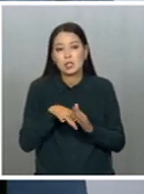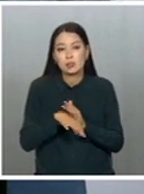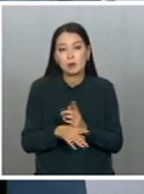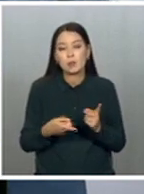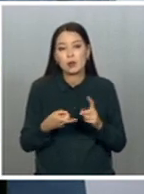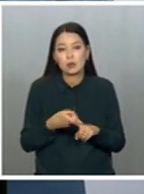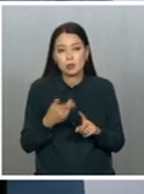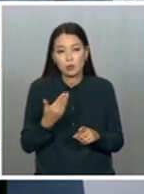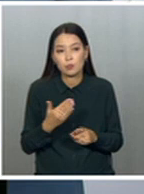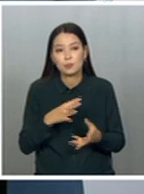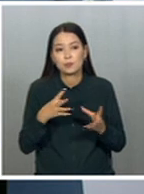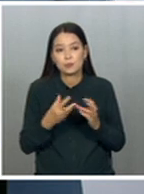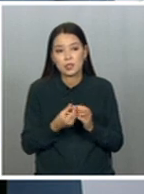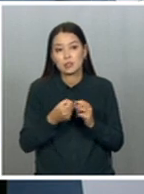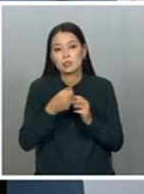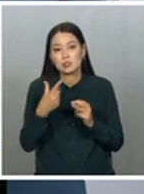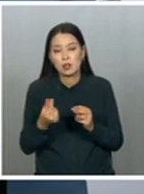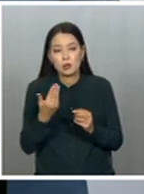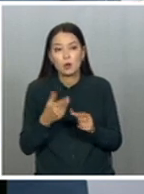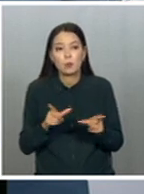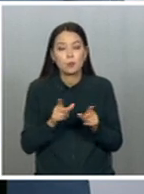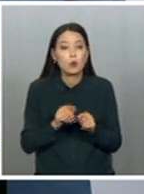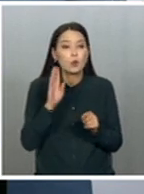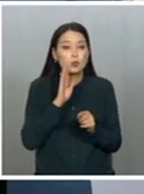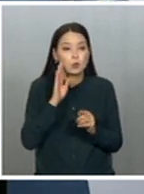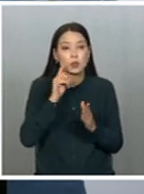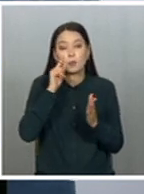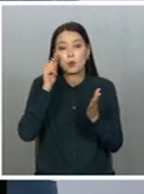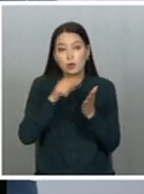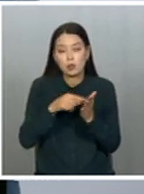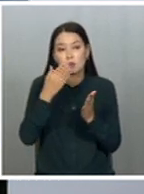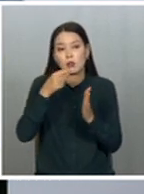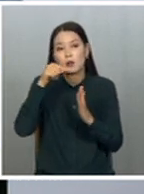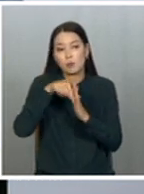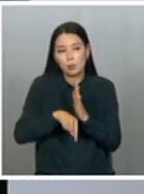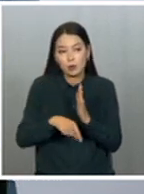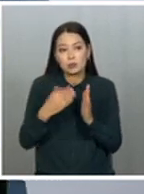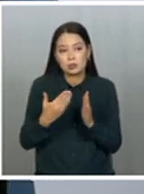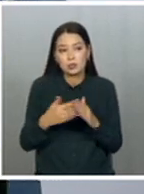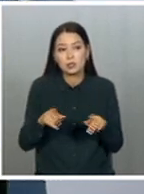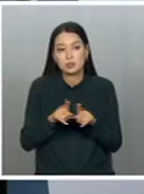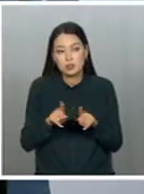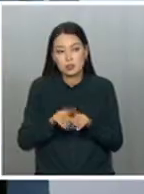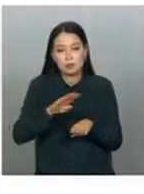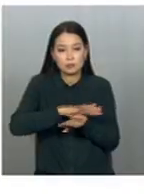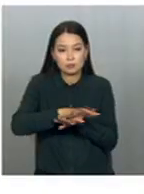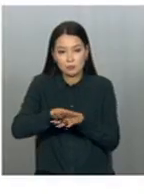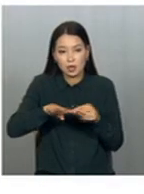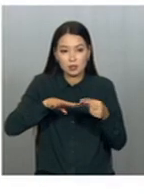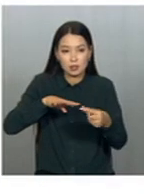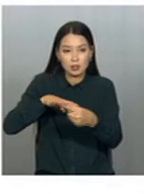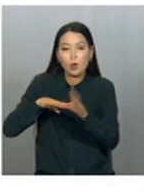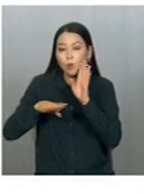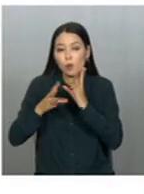кейін жапырақтың бетінде су буланады да, нәтижесінде жапырақтың ұштарында су тамшылары пайда болады. Оларды